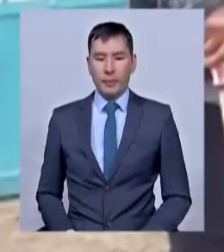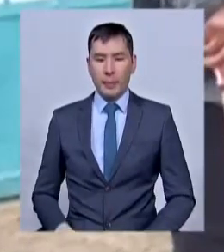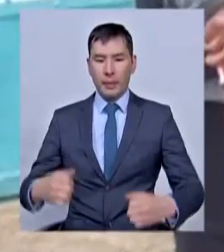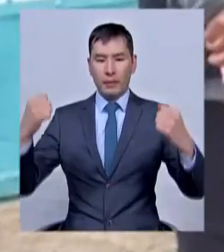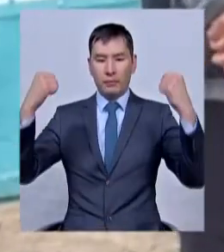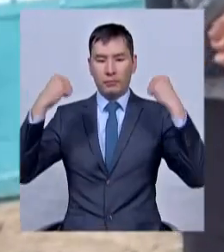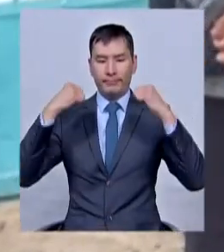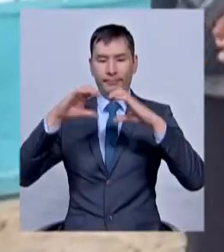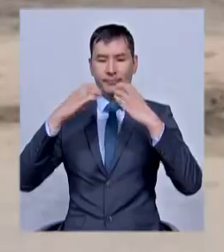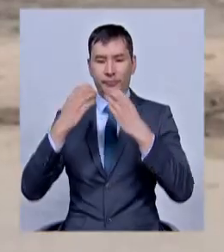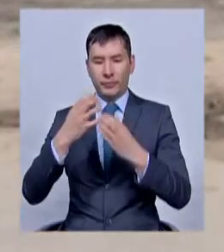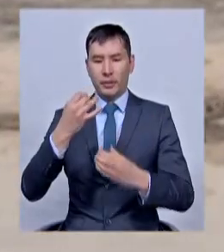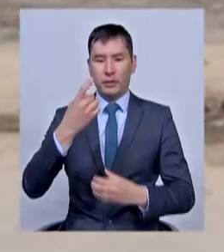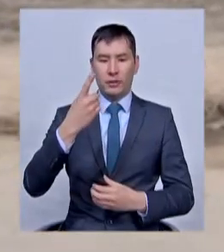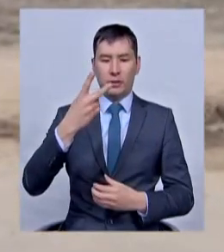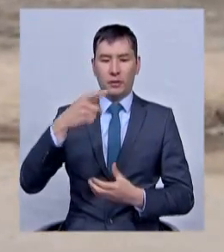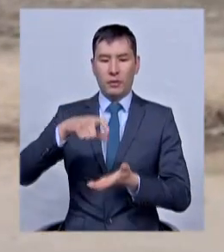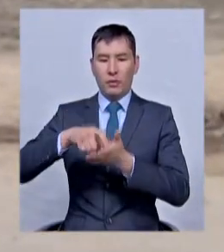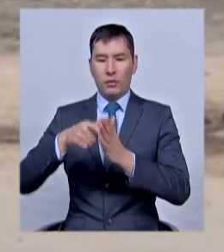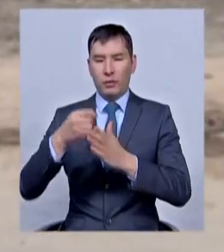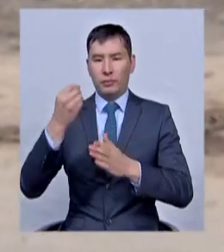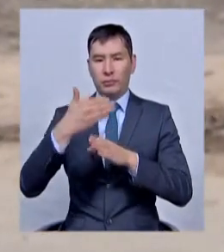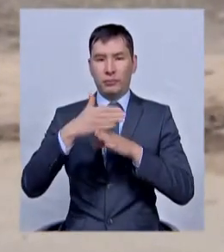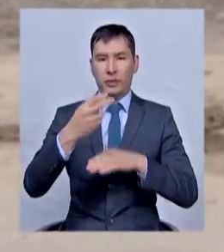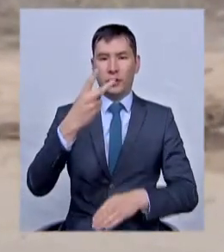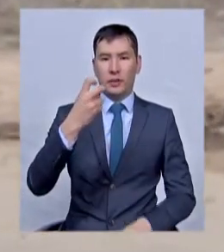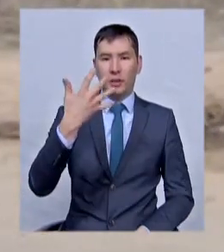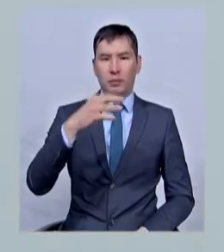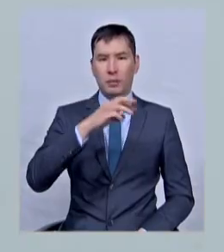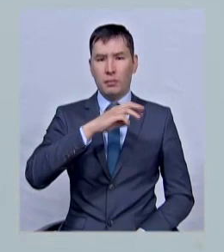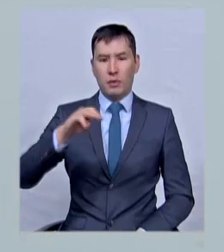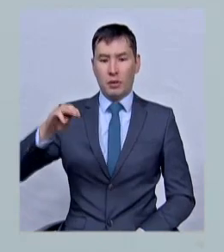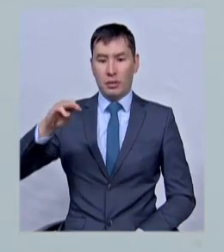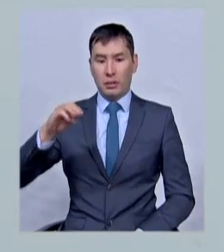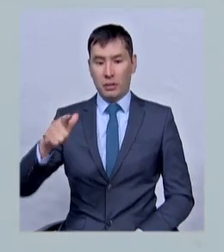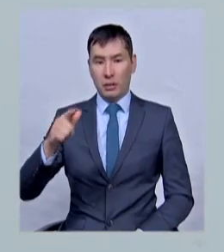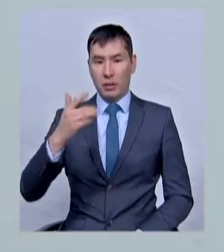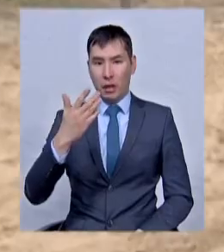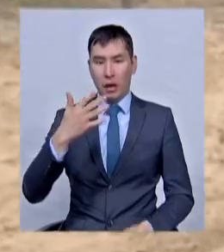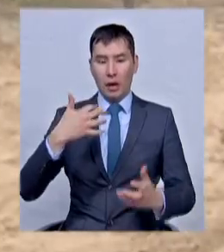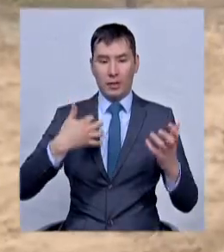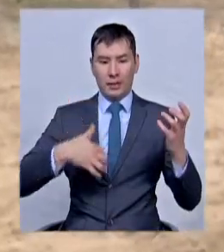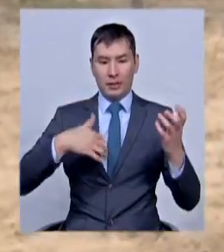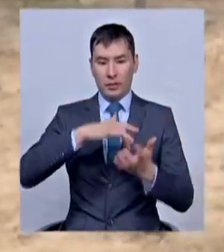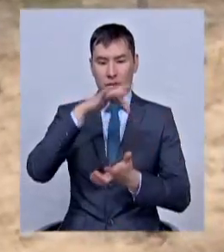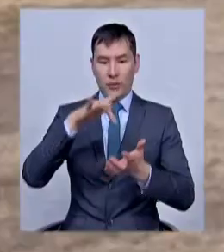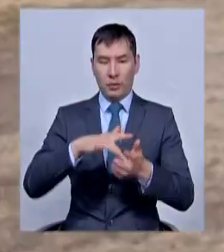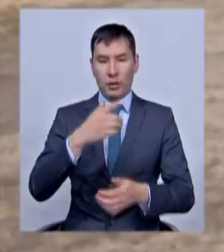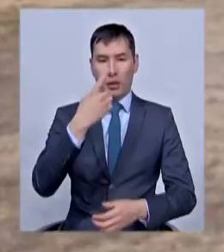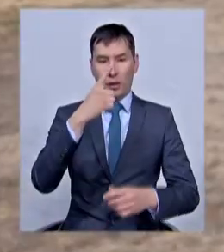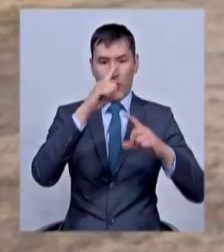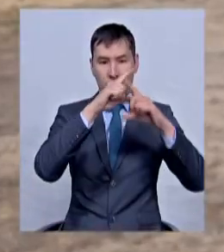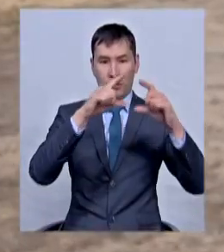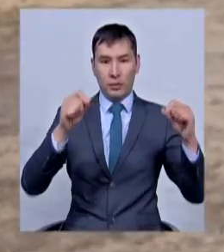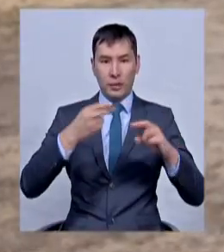Спортзал мен бірнеше кабинетті жөндеуге бөлінген 250 миллион теңге. Таразда бір мектепті тұрғызуға жететін қаражат